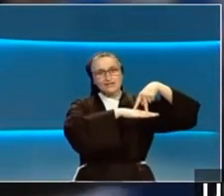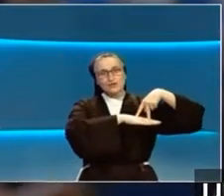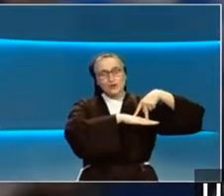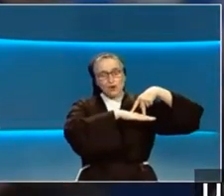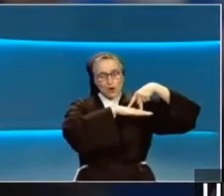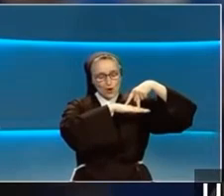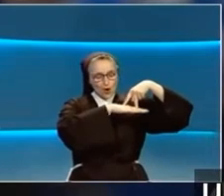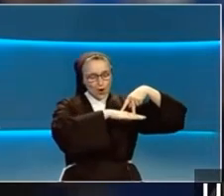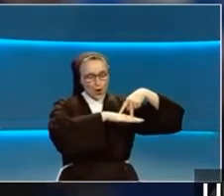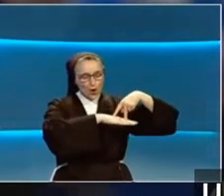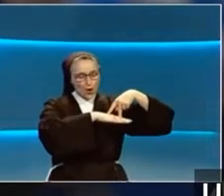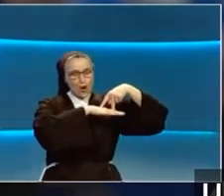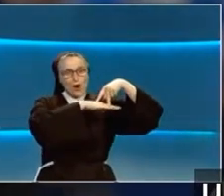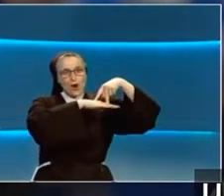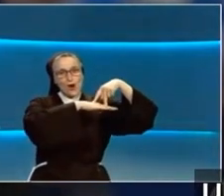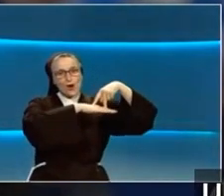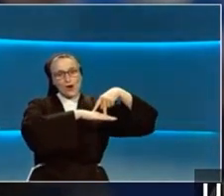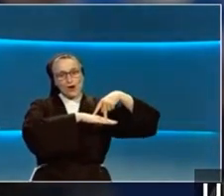salutaris.